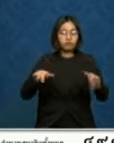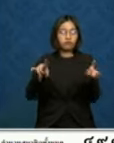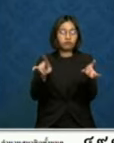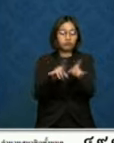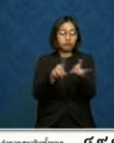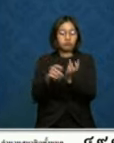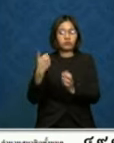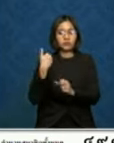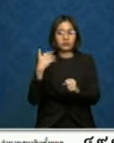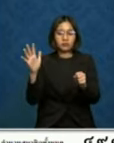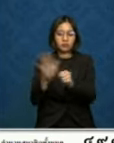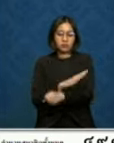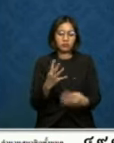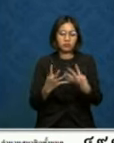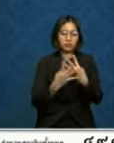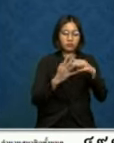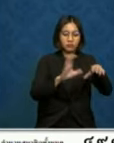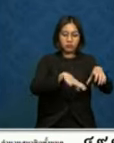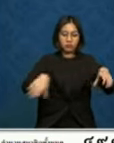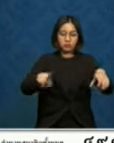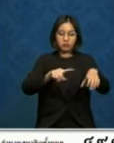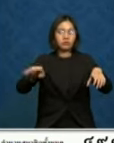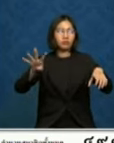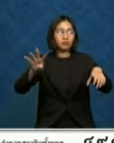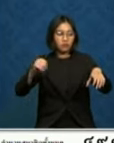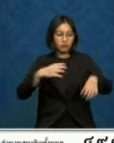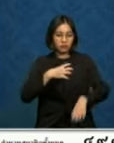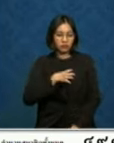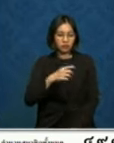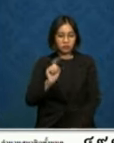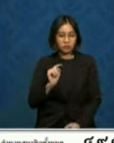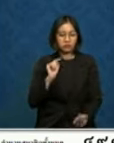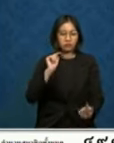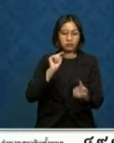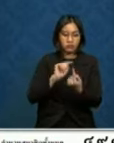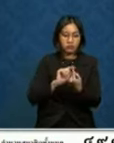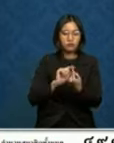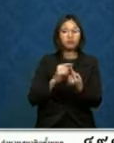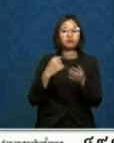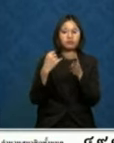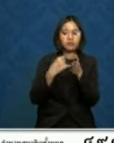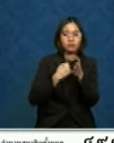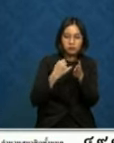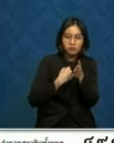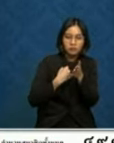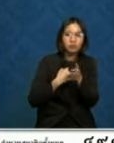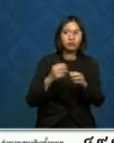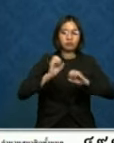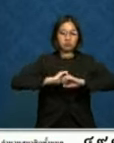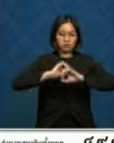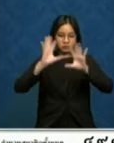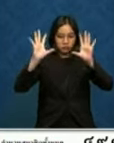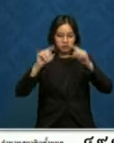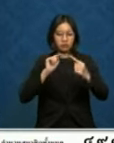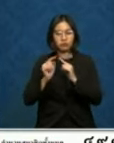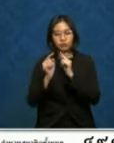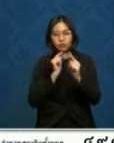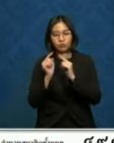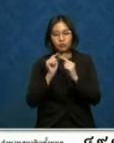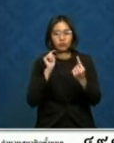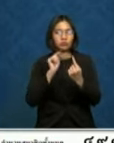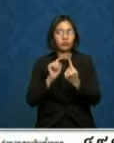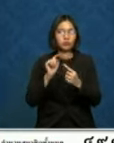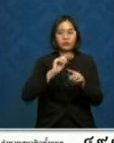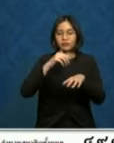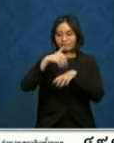ากที่สุดค่ะเรือนจำกว่า140แห่งอยากให้มีการเข้าถึงที่ง่ายขึ้นและโปร่งใสการประสานงานระหว่างภาย